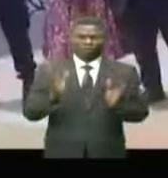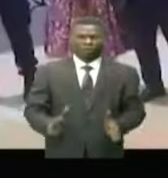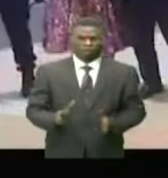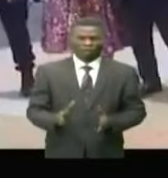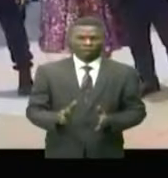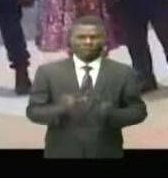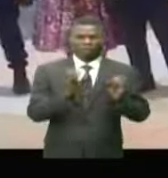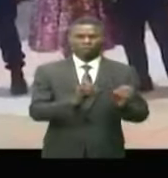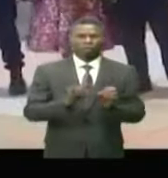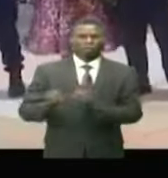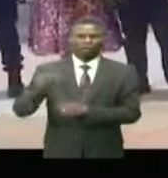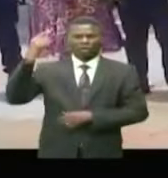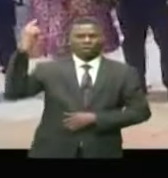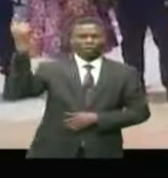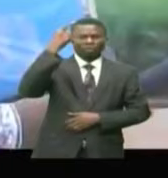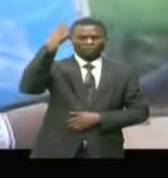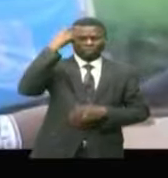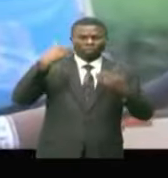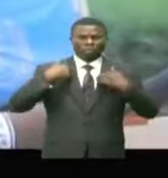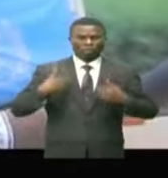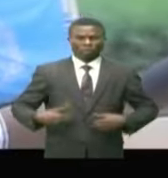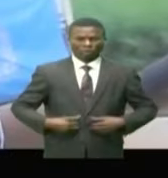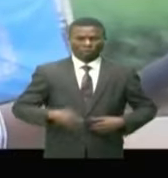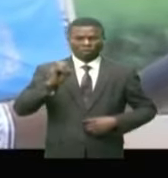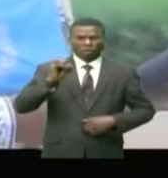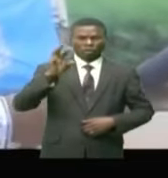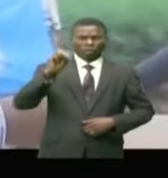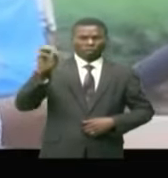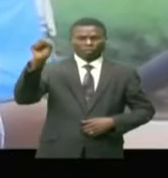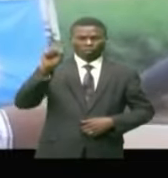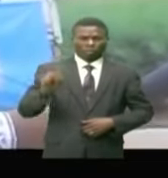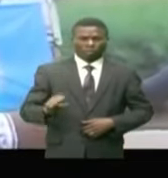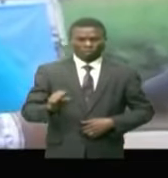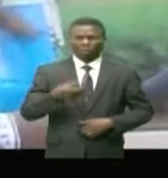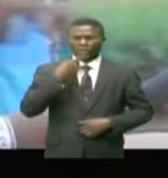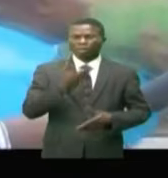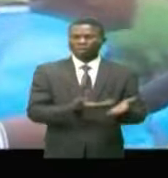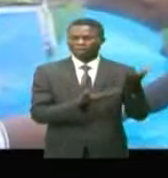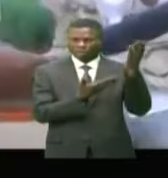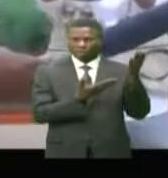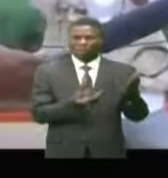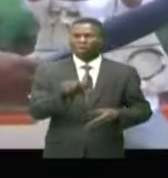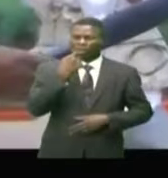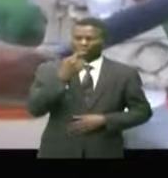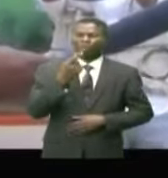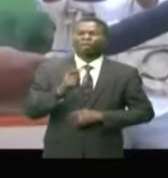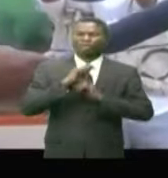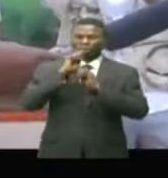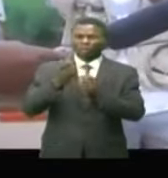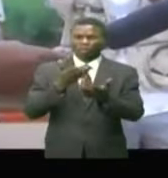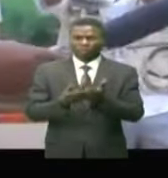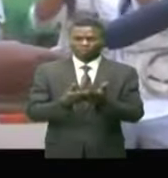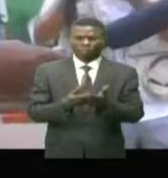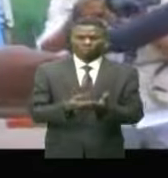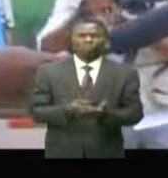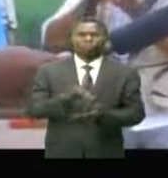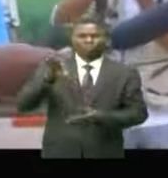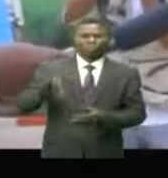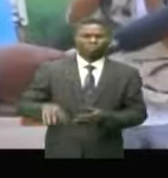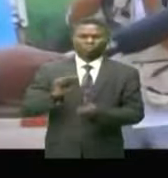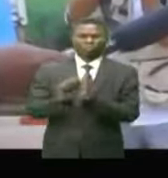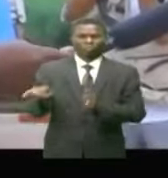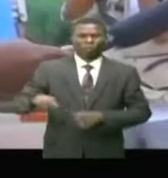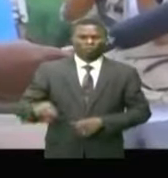de l'Organisation mondiale pour la santé OMS en Ituri, parle de l'importance de ce don. Le profil épidémiologique de la province